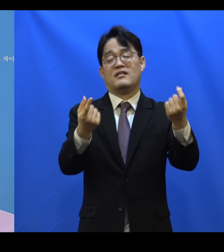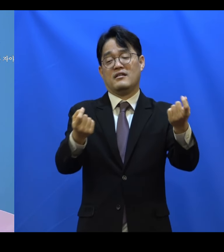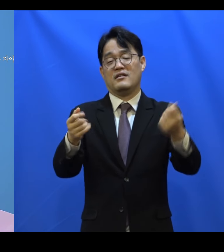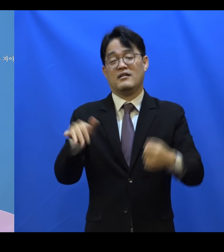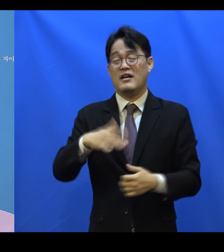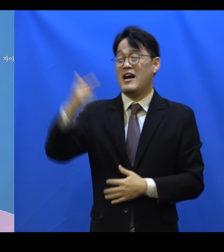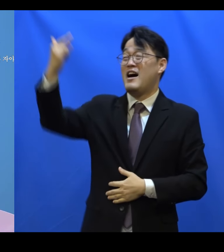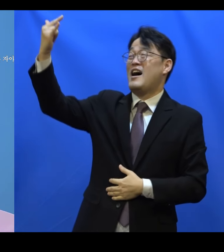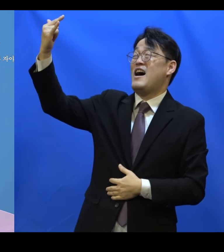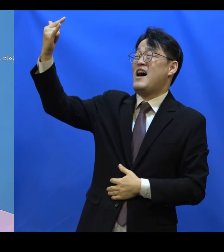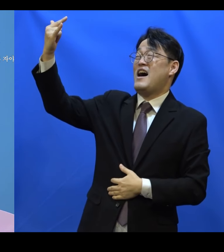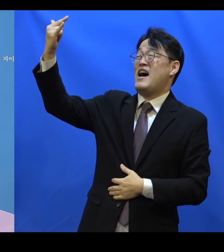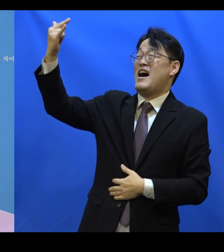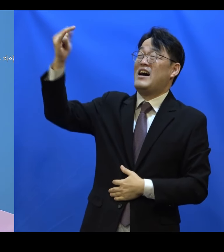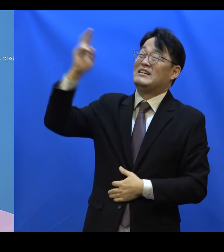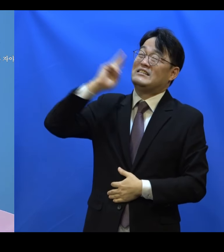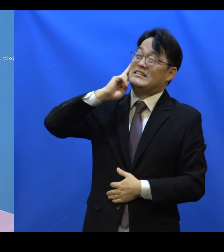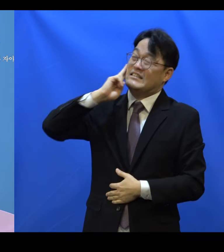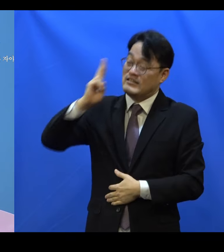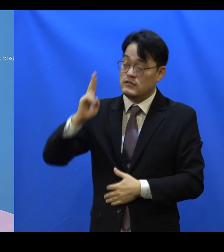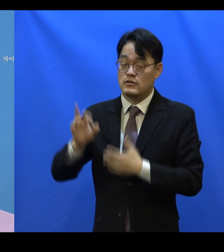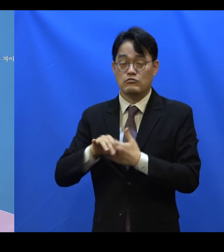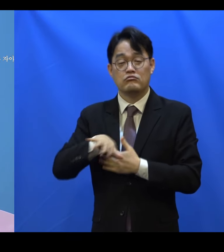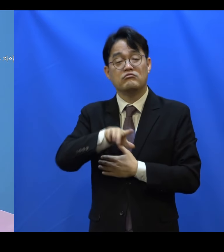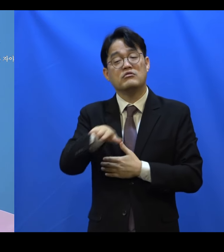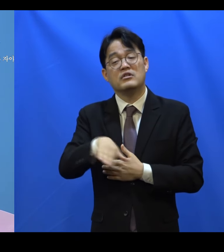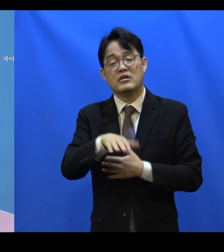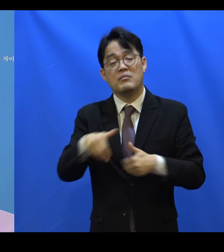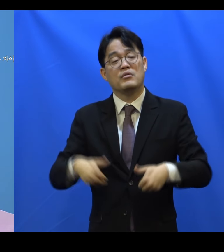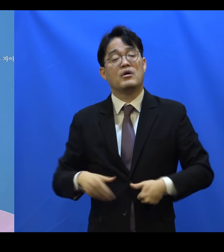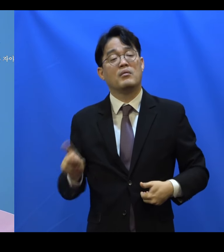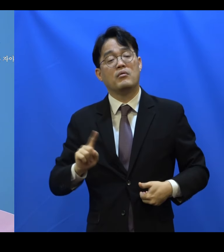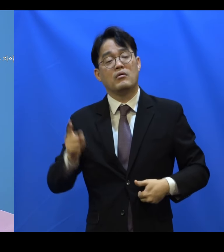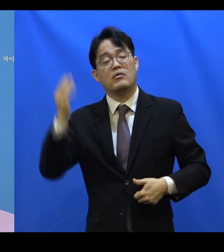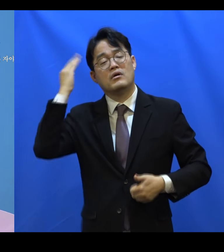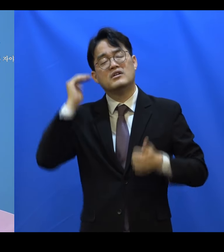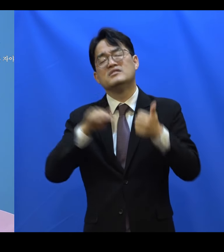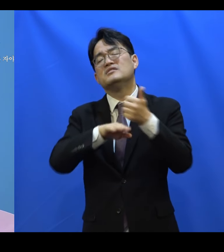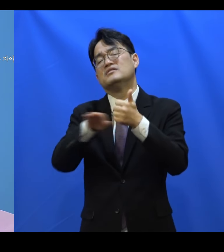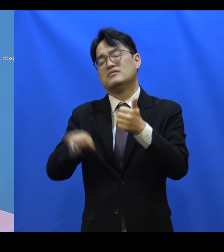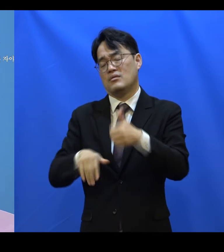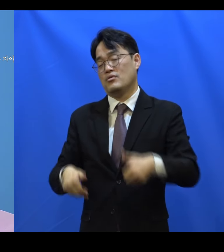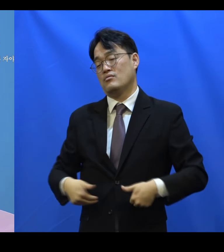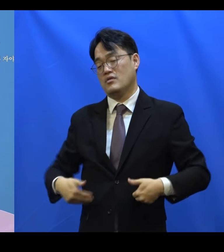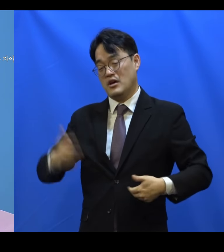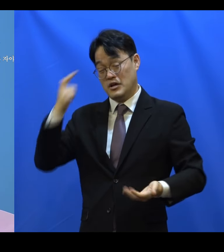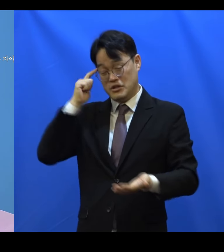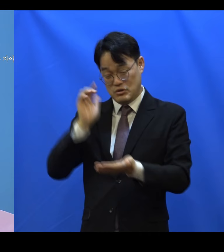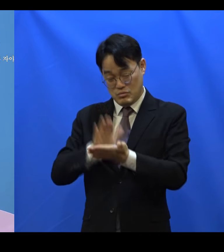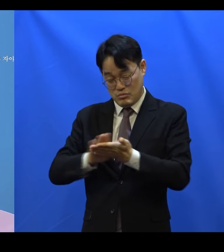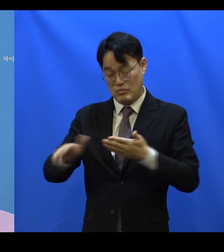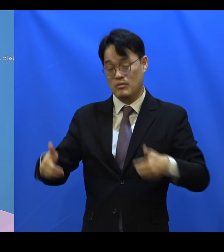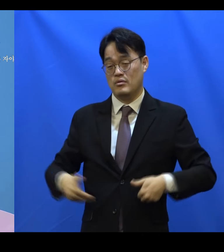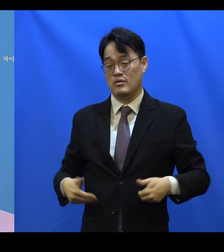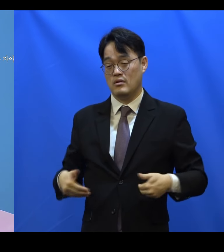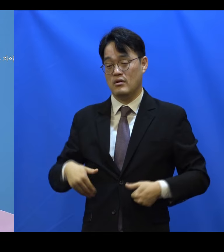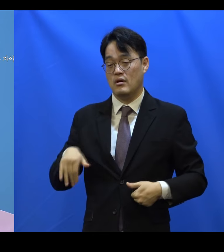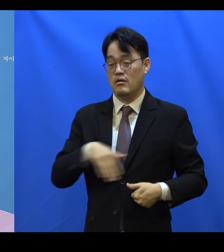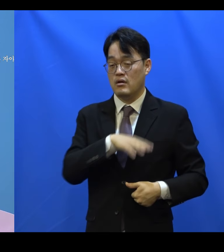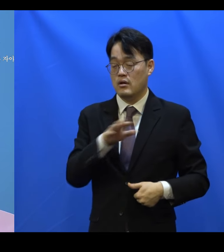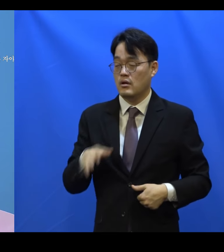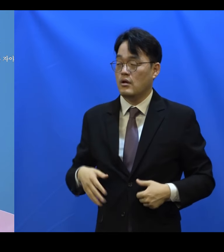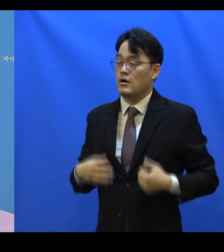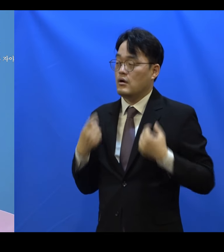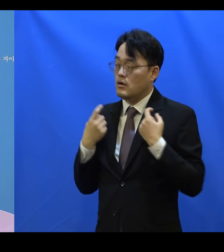진정으로 우리를 보호해 줄 그늘, 이 세상에서는 존재하지 않아요. 우리는 늘 지칠 때가